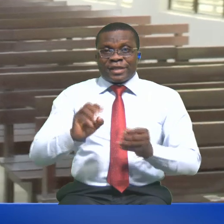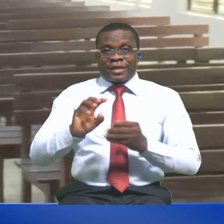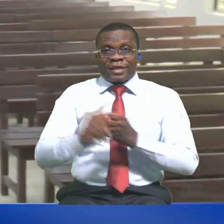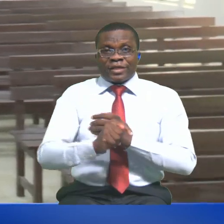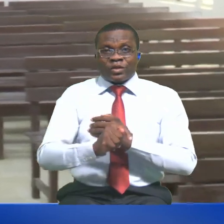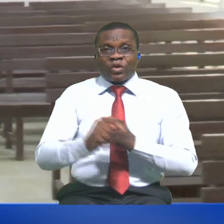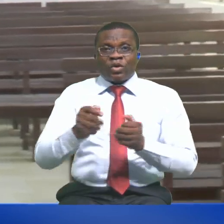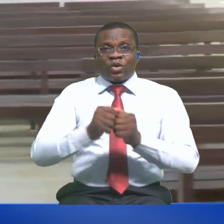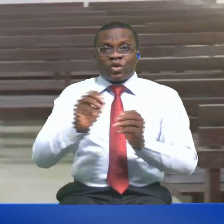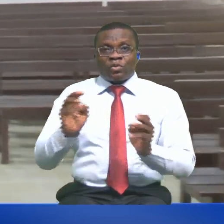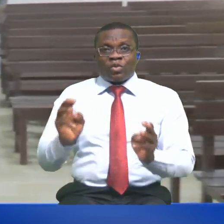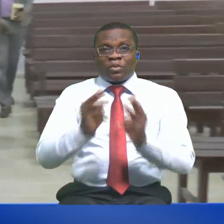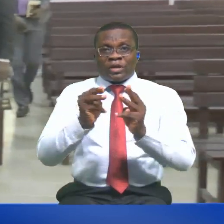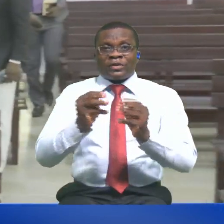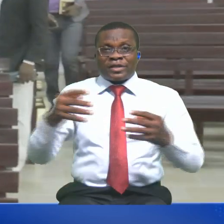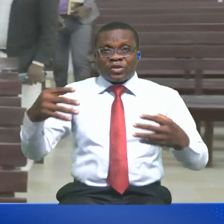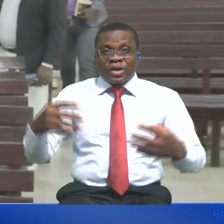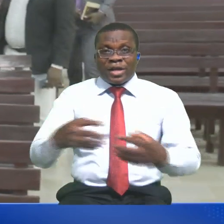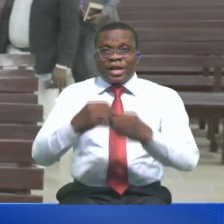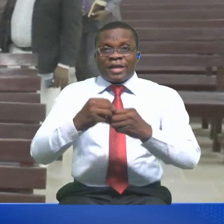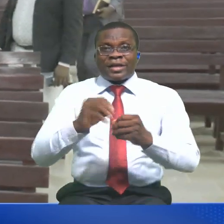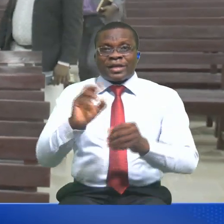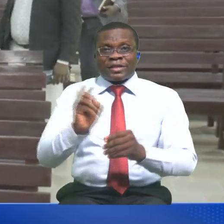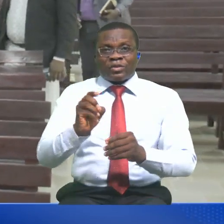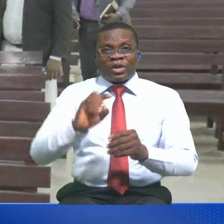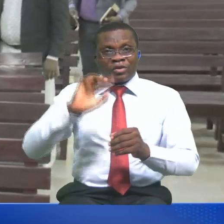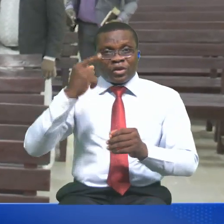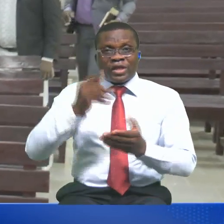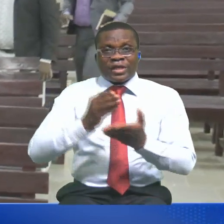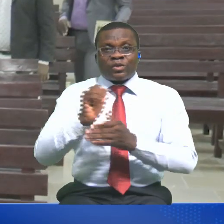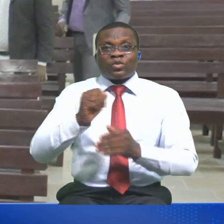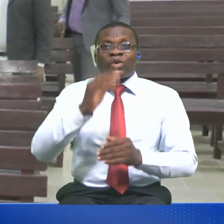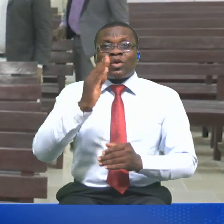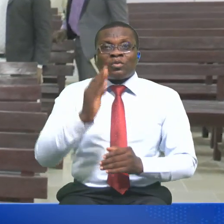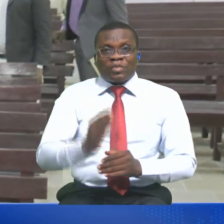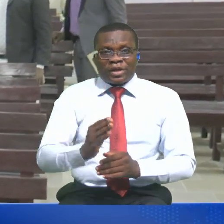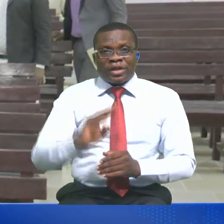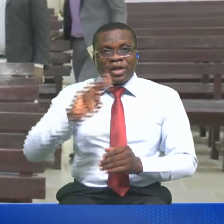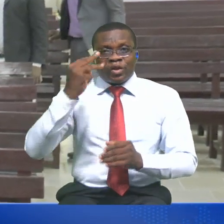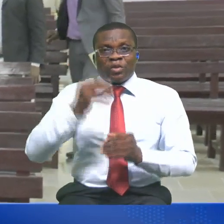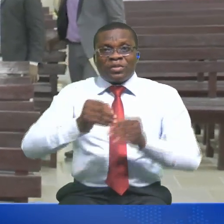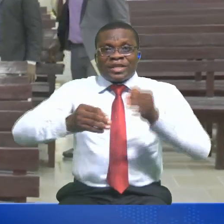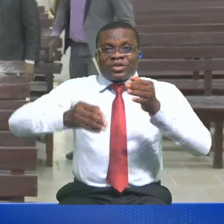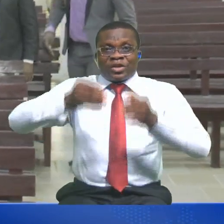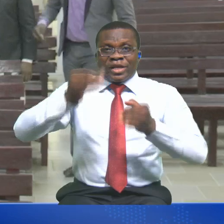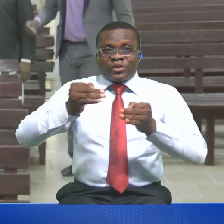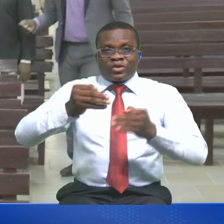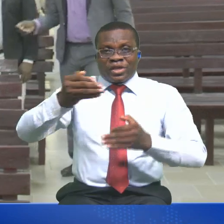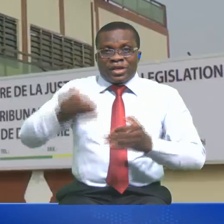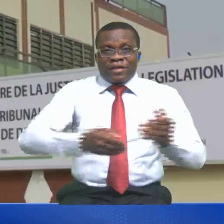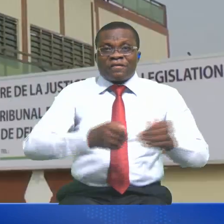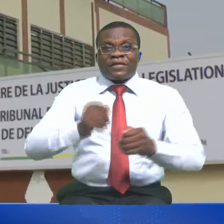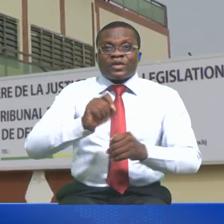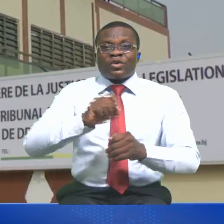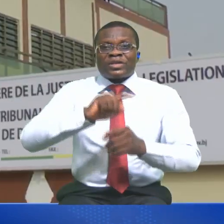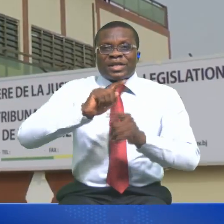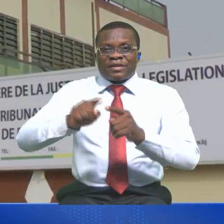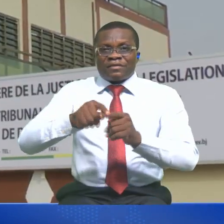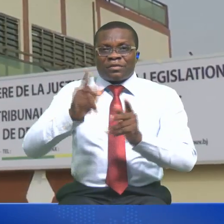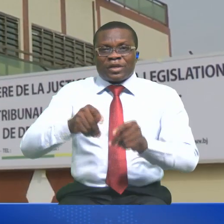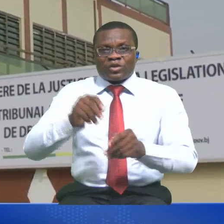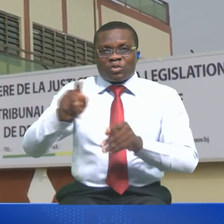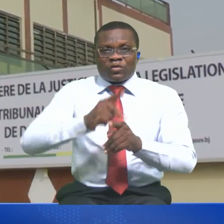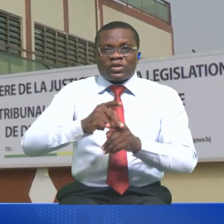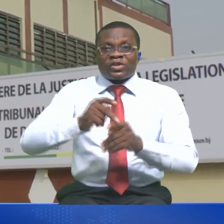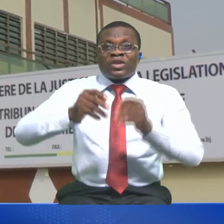vient manifester l'ancrage démocratique de l'état de droit au Bénin. Le ministre de la Justice invite donc les magistrats, professionnels